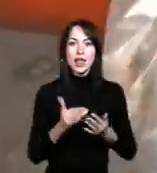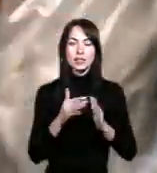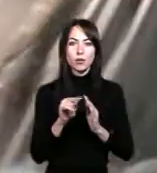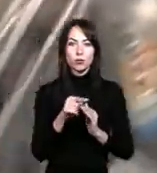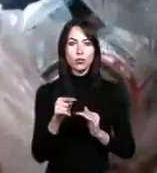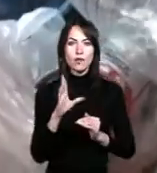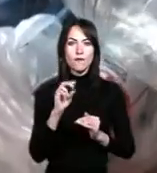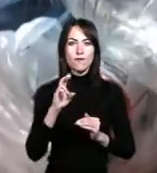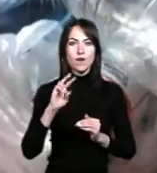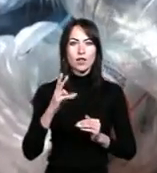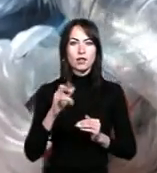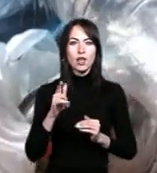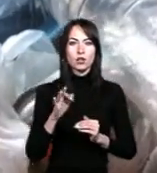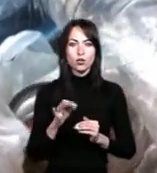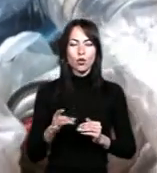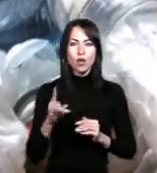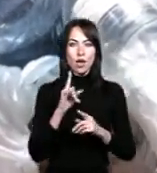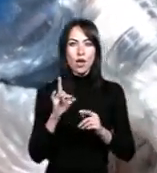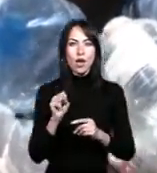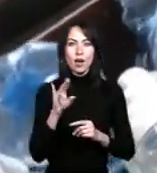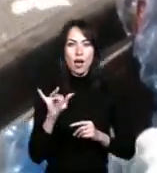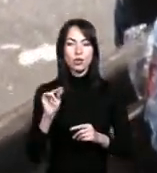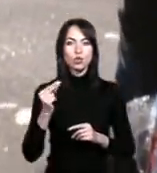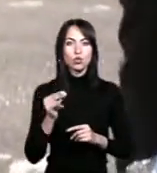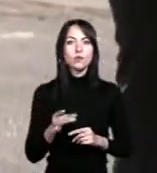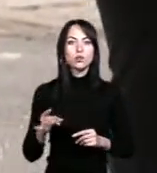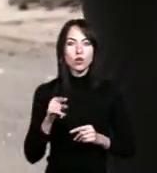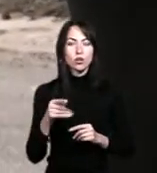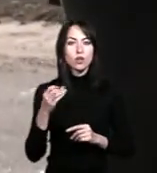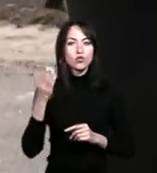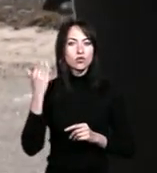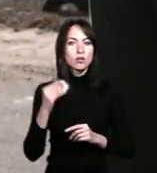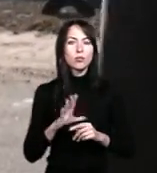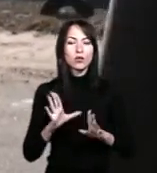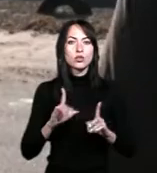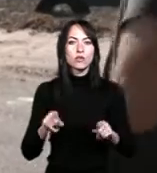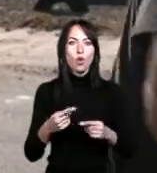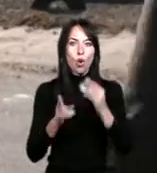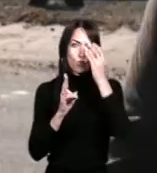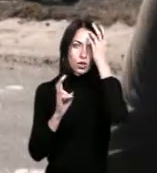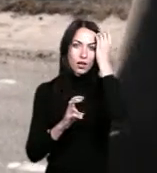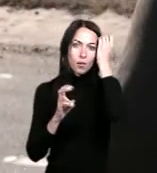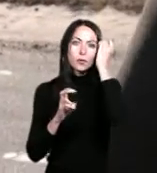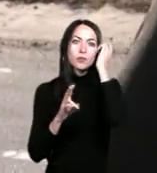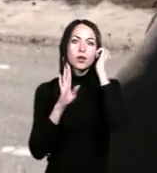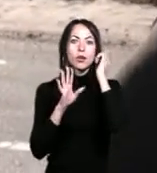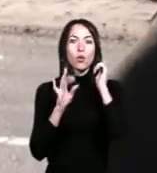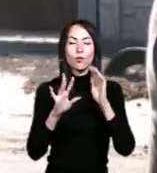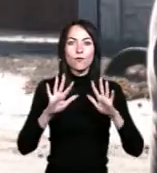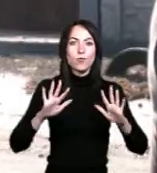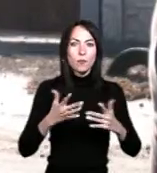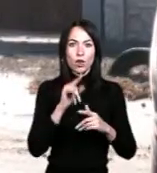сільради Чугуївського району. Переселенець з Луганщини на цю роботу до тоді щойно створеного комунального підприємства Борщенко влаштувався.